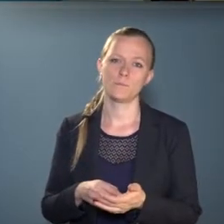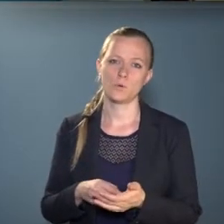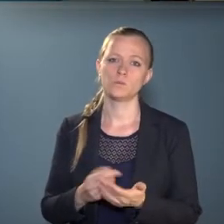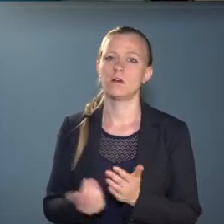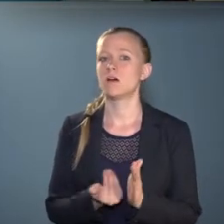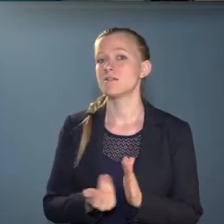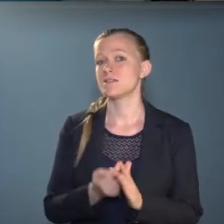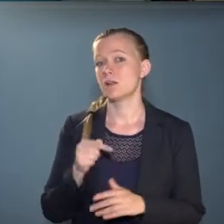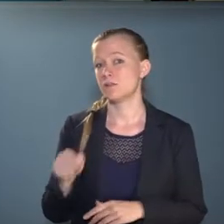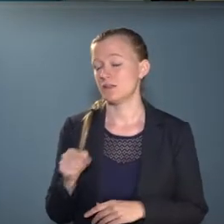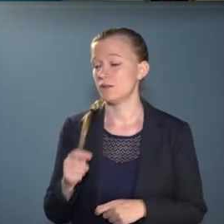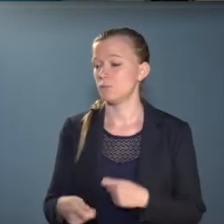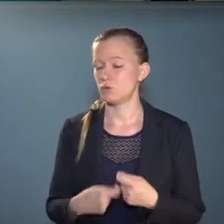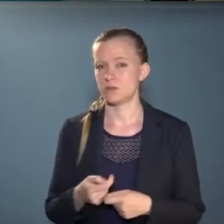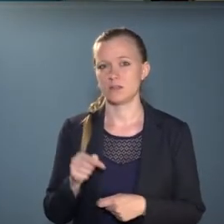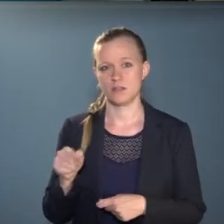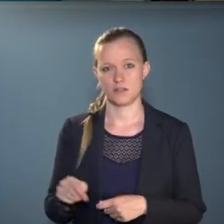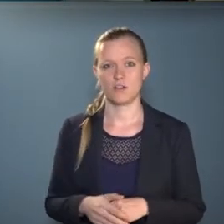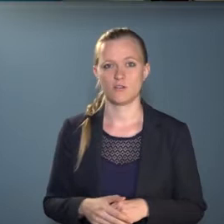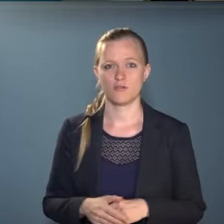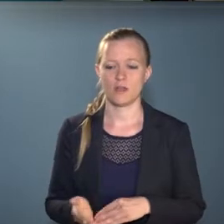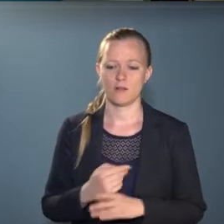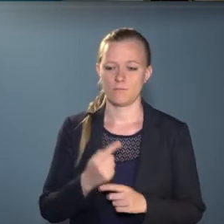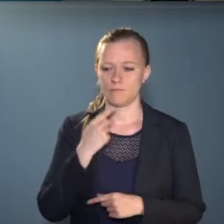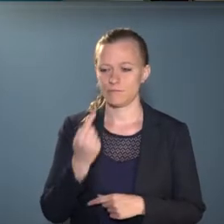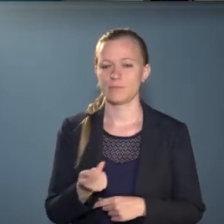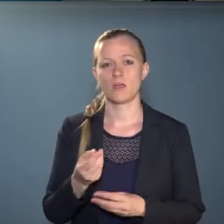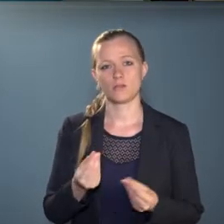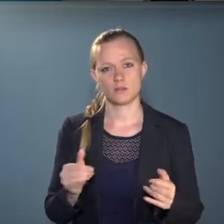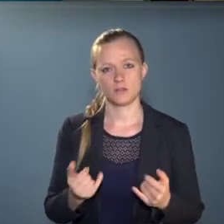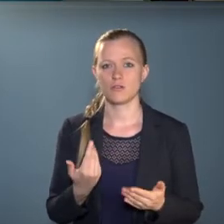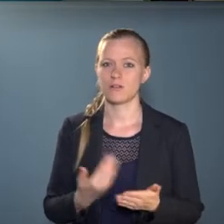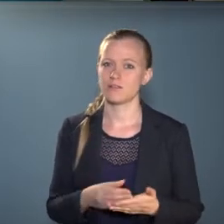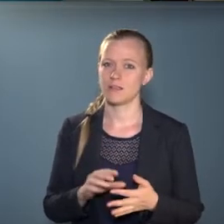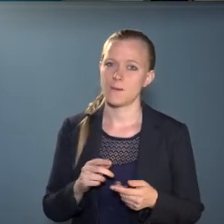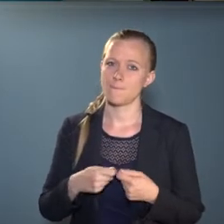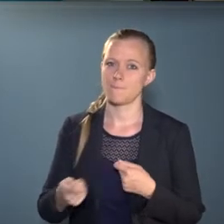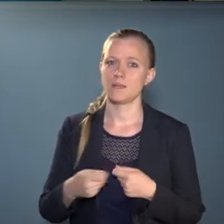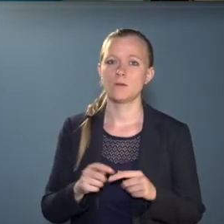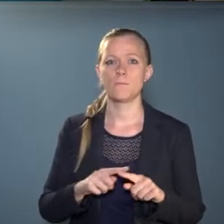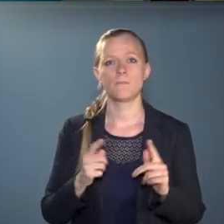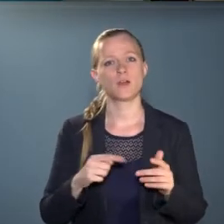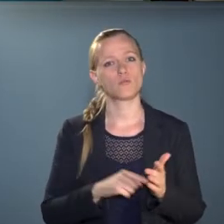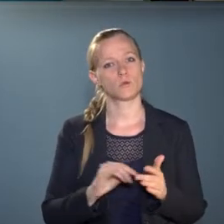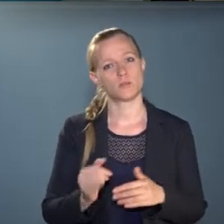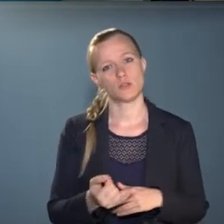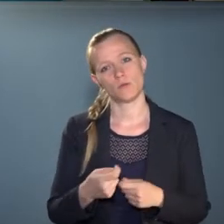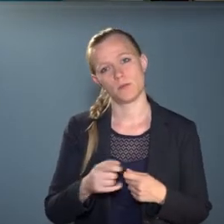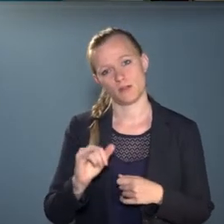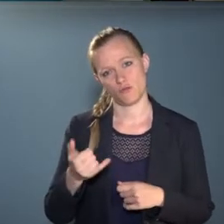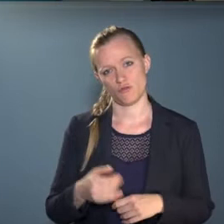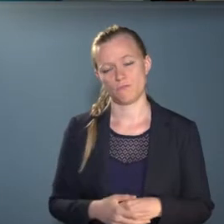a mérőpont használatánál, működésénél az előbb említett anyagokra is a mérés kiterjesztését, illetve más pontokon történő mérést